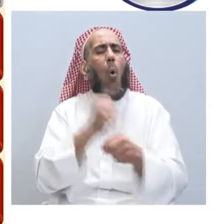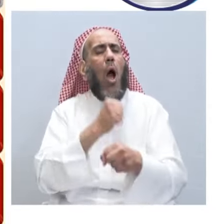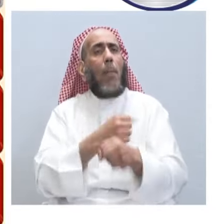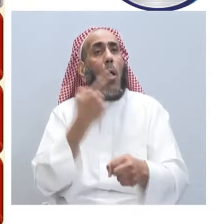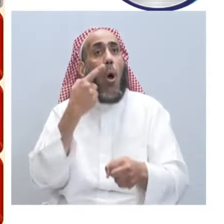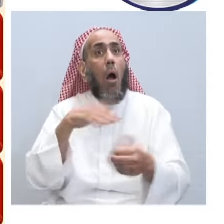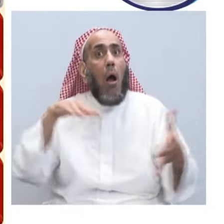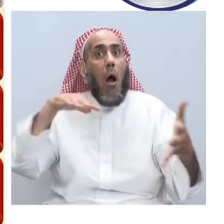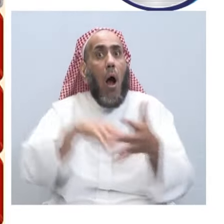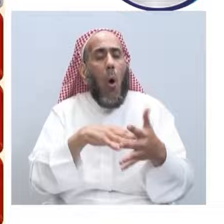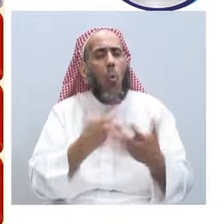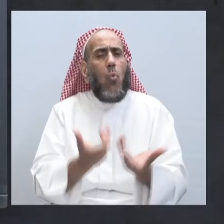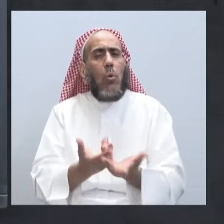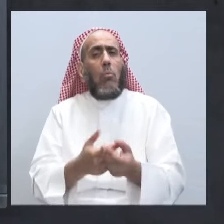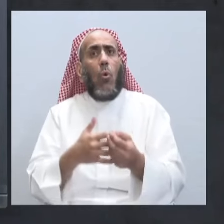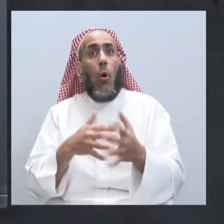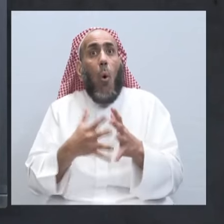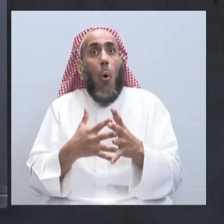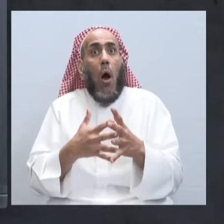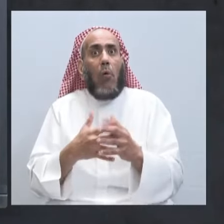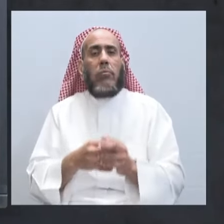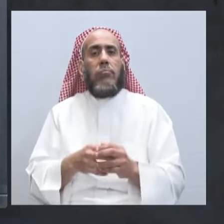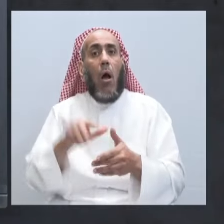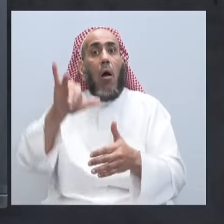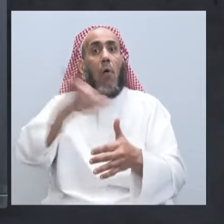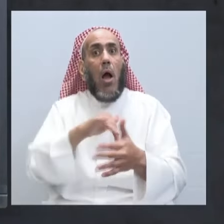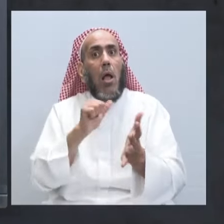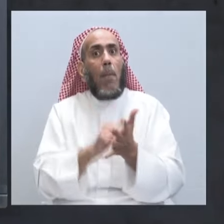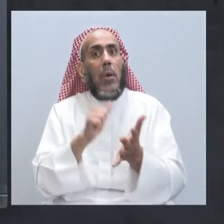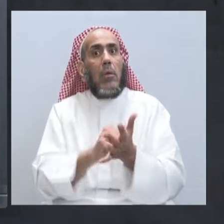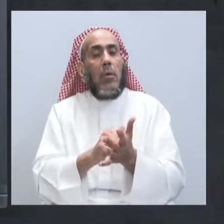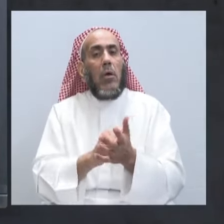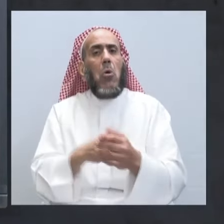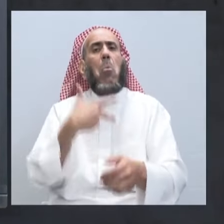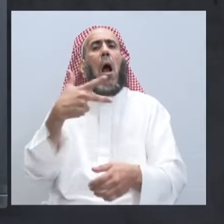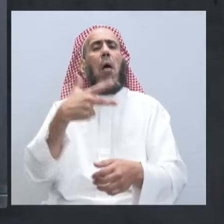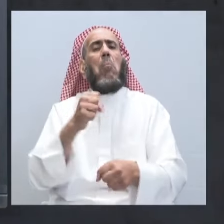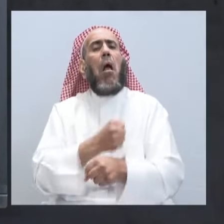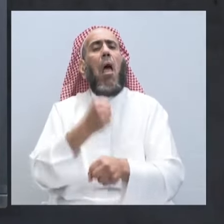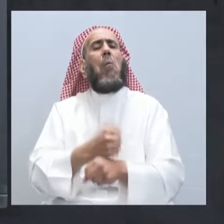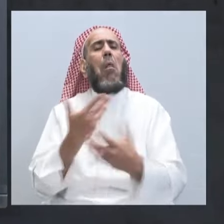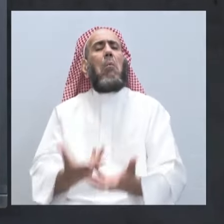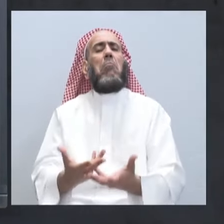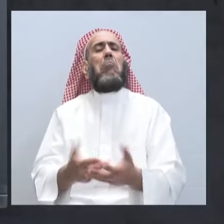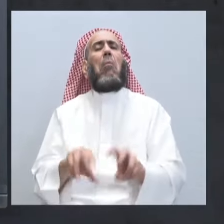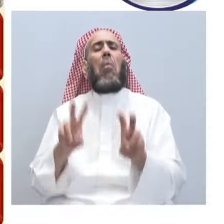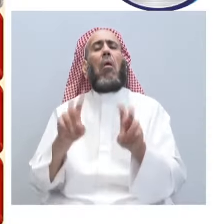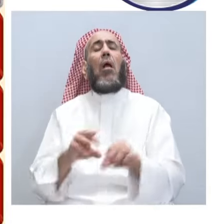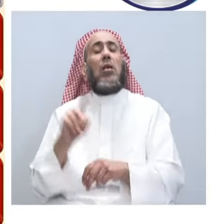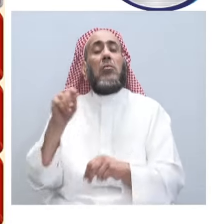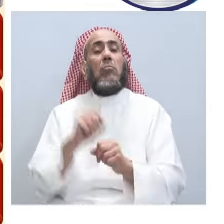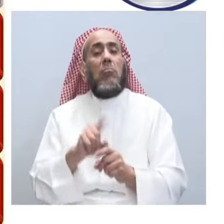الحادث كان مخيف فعاد الى بيته وغاب عن عمله